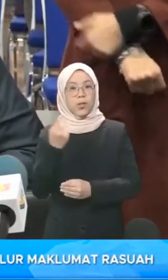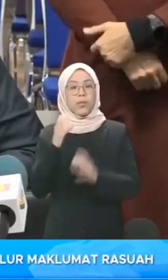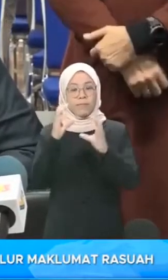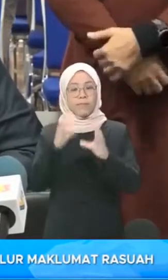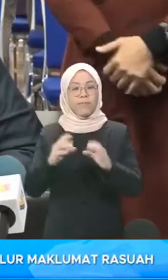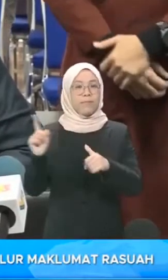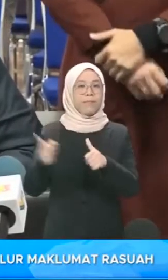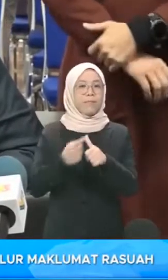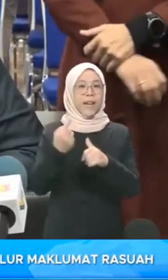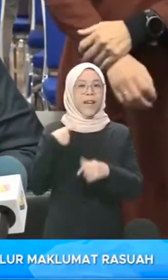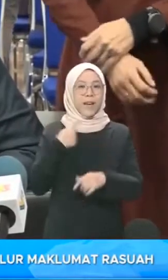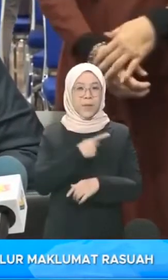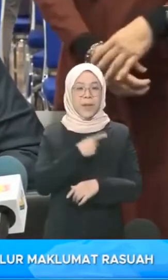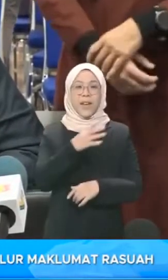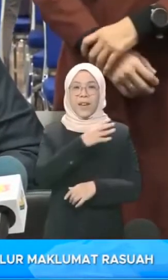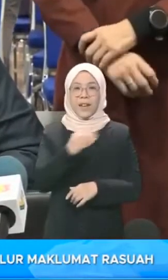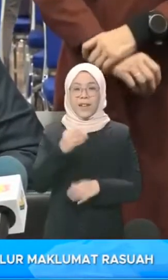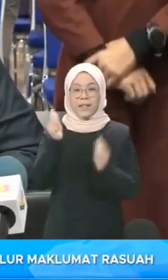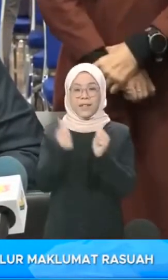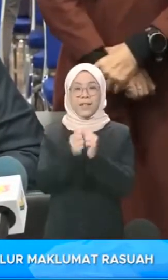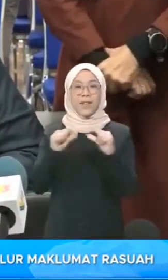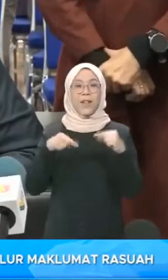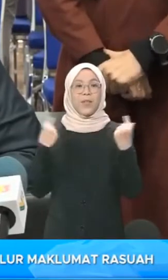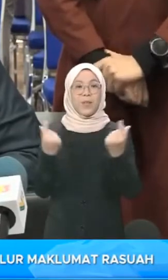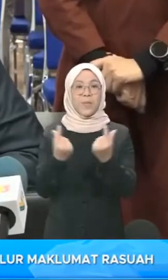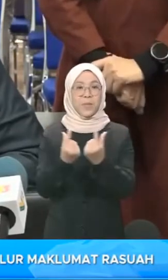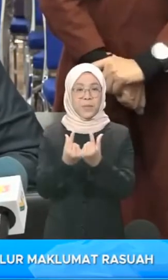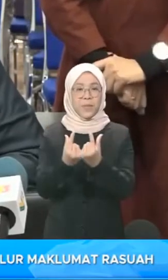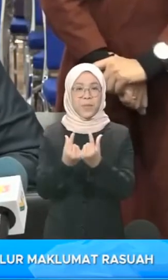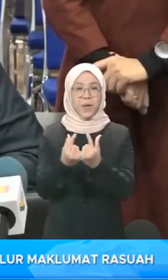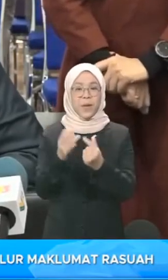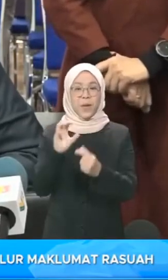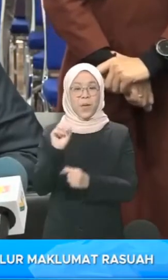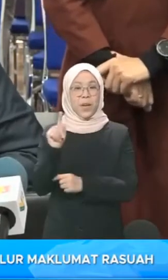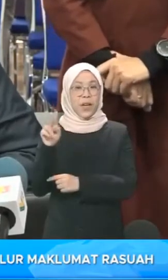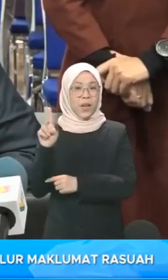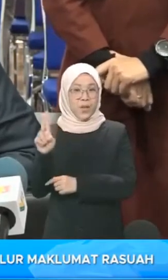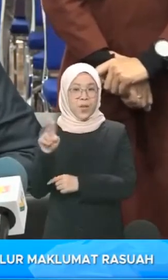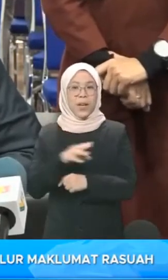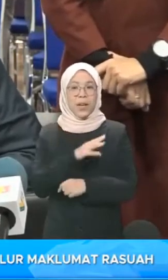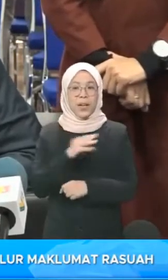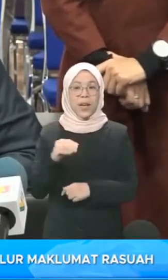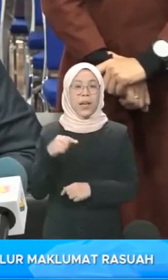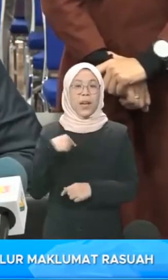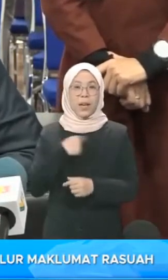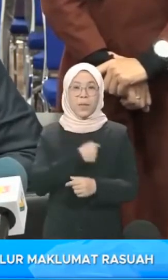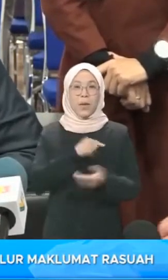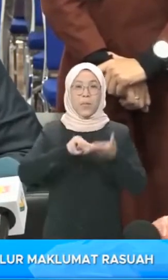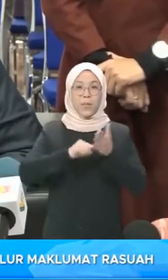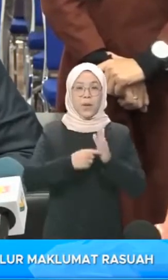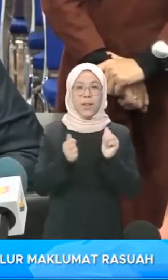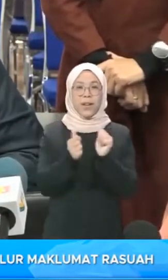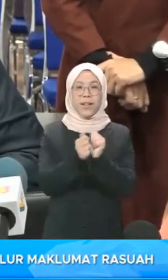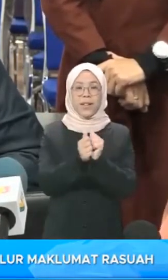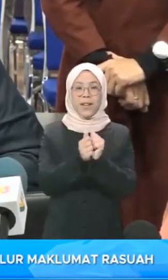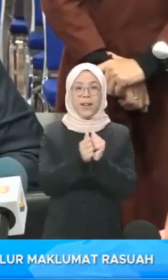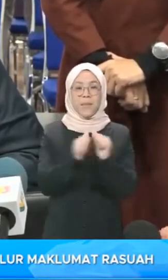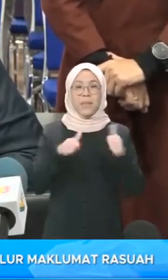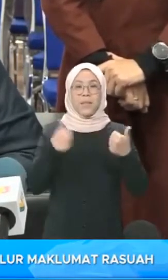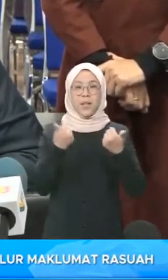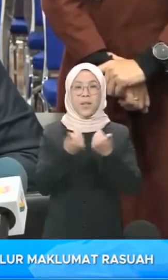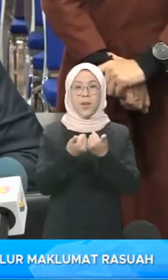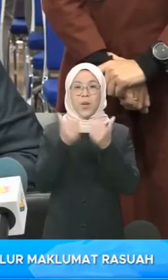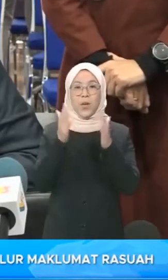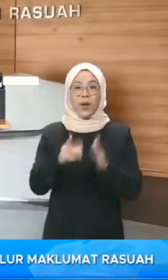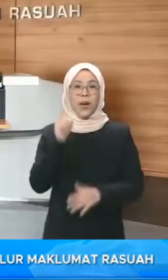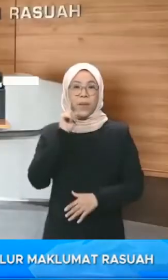pertama kami dengan kumpulan golongan OKU dan kami mulakan dengan Persatuan Orang